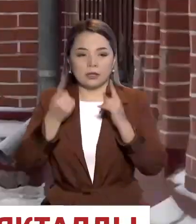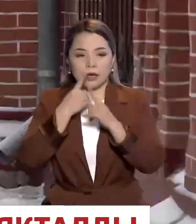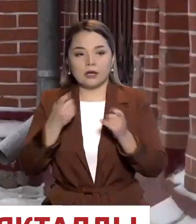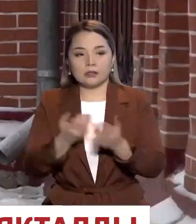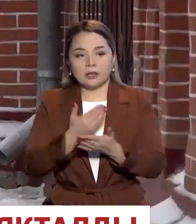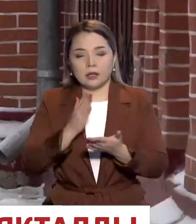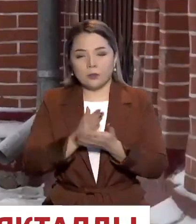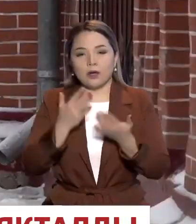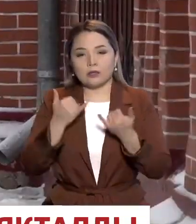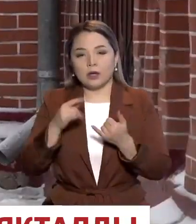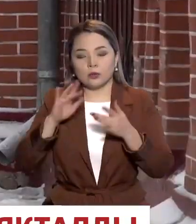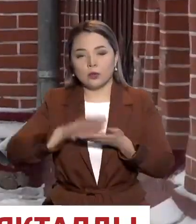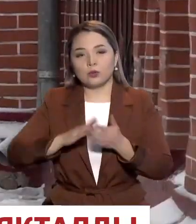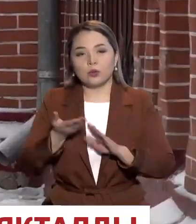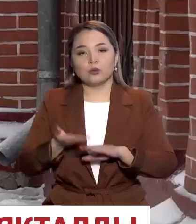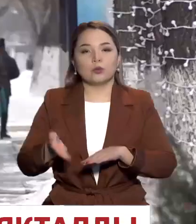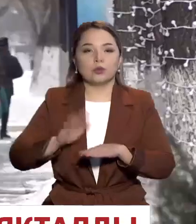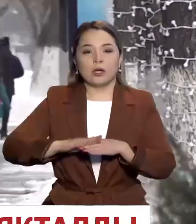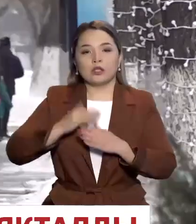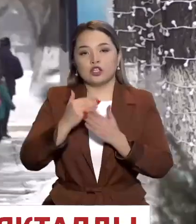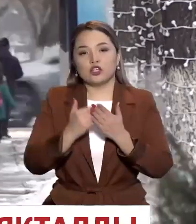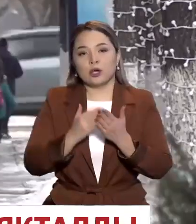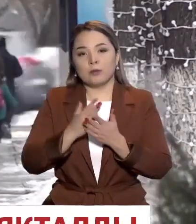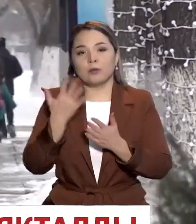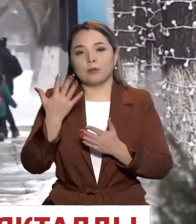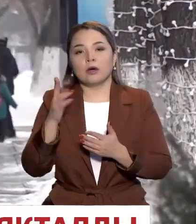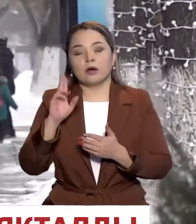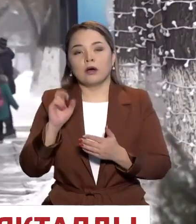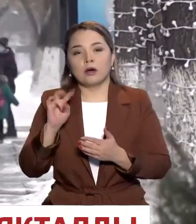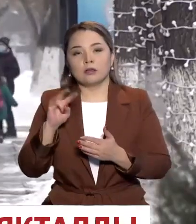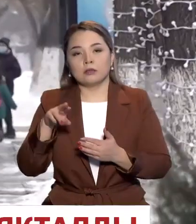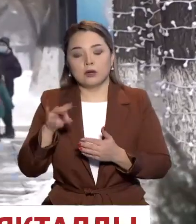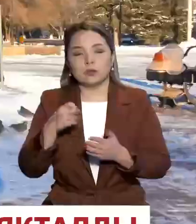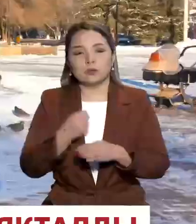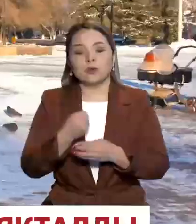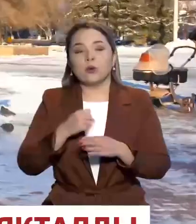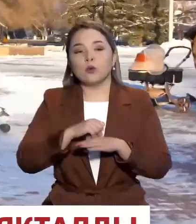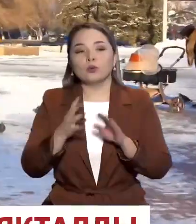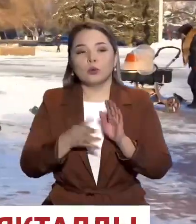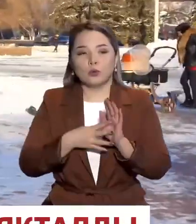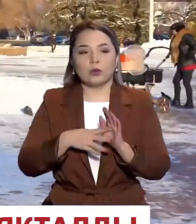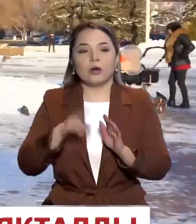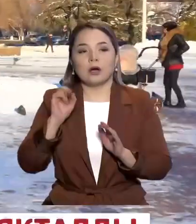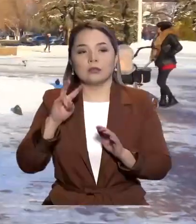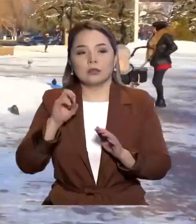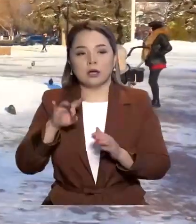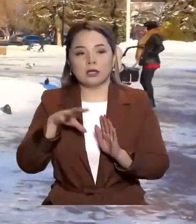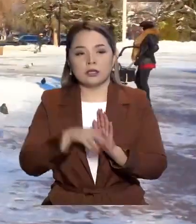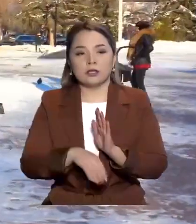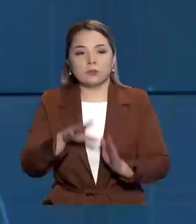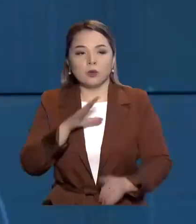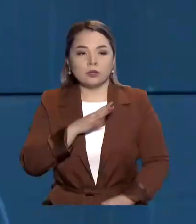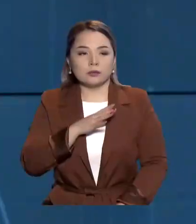бүкіл Қазақстан бойынша төтенше жағдай режимі 5 қаңтардан 19 қаңтарға дейін енгізілген болатын.